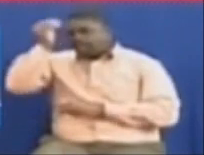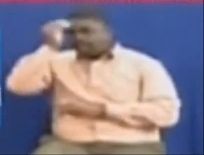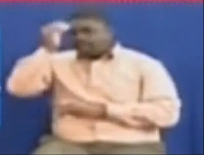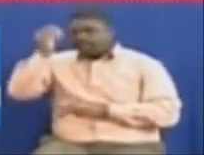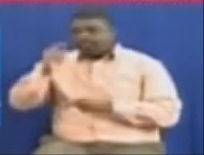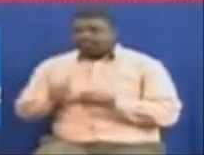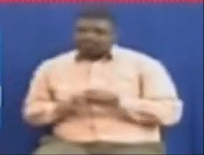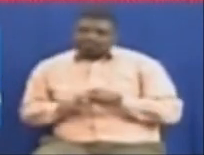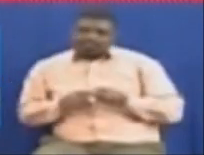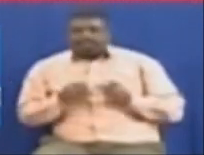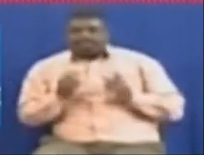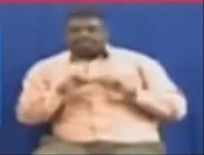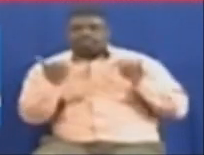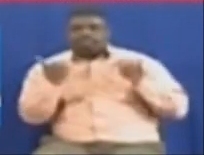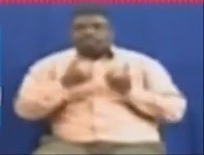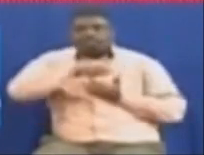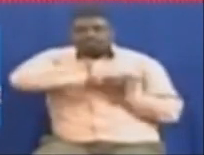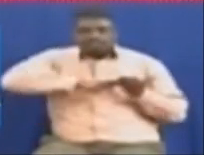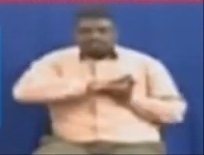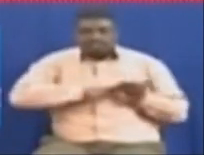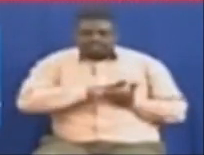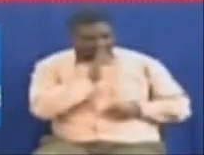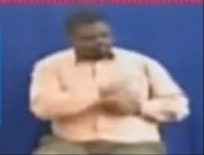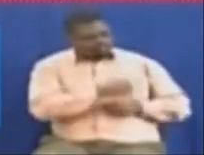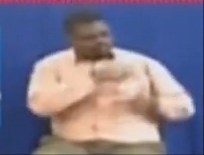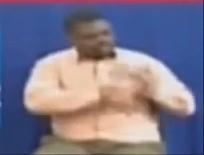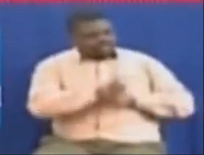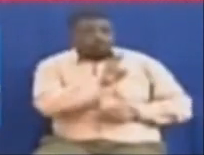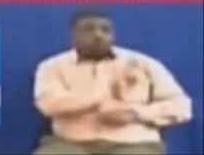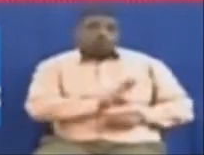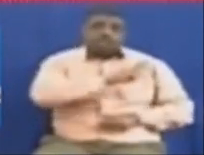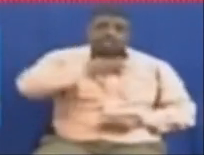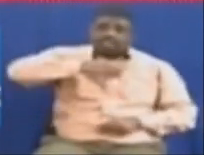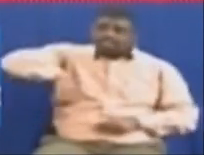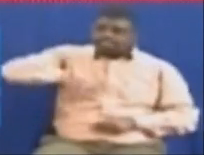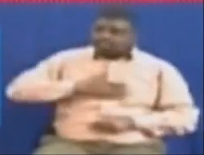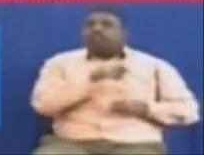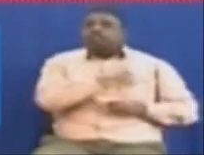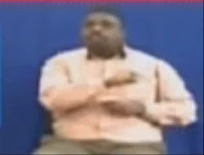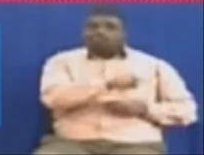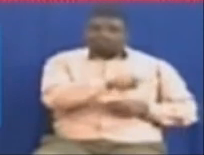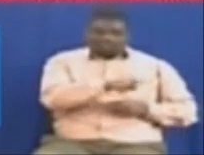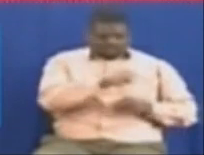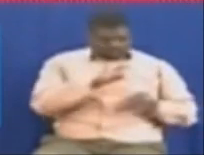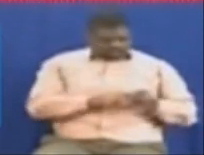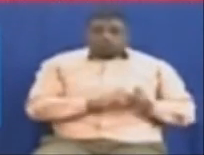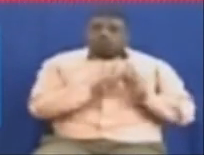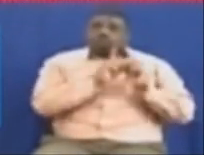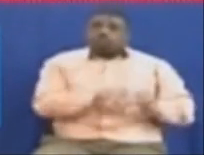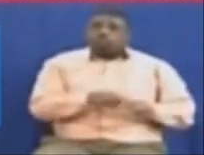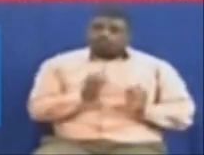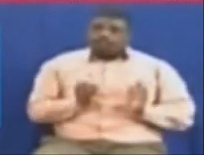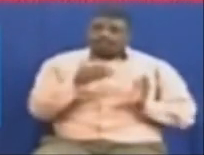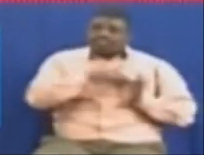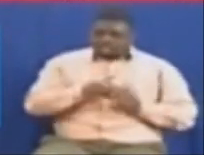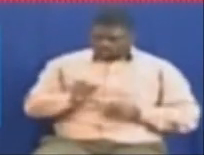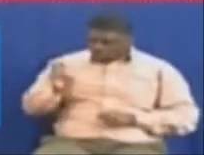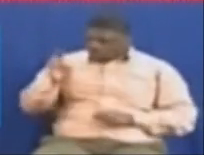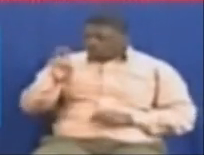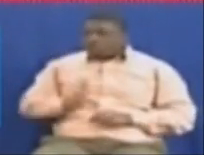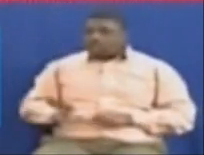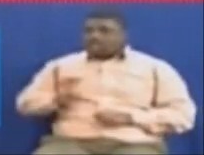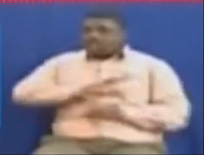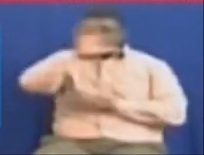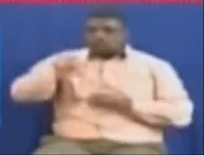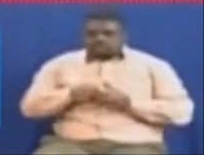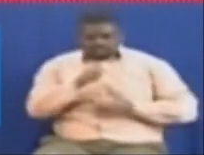tukufu Mheshimiwa Naibu Spika, lakini Wizara ya Kilimo sasa hivi imeamua kuanzisha mkakati wa kutoa elimu ya ushirika, kuihusisha